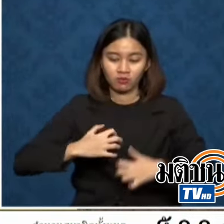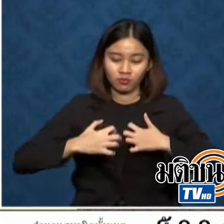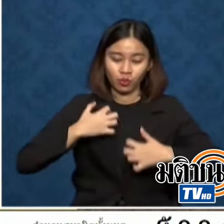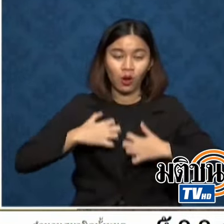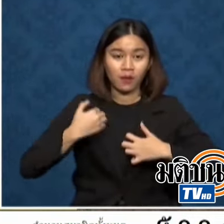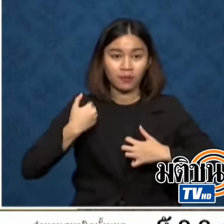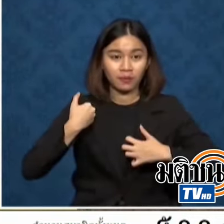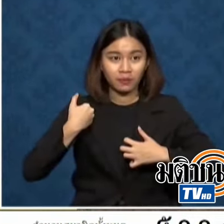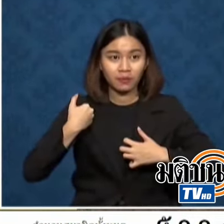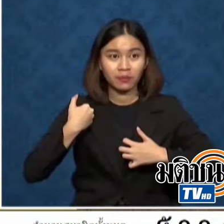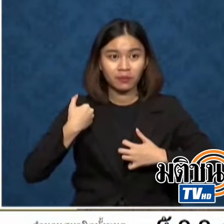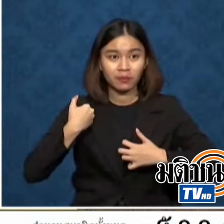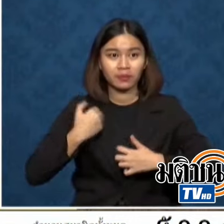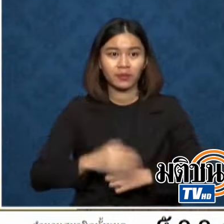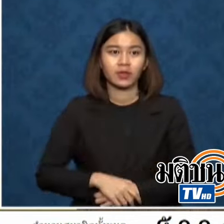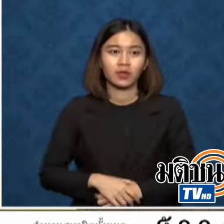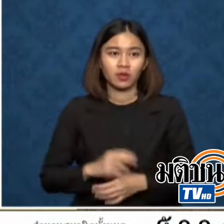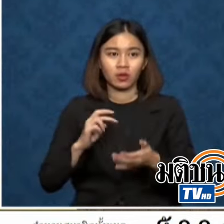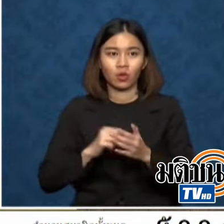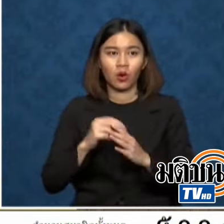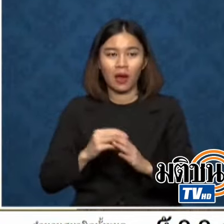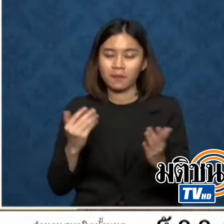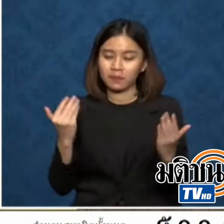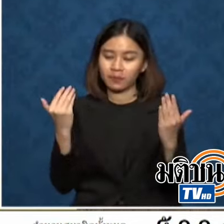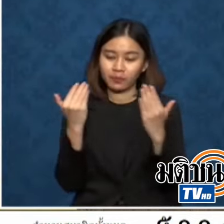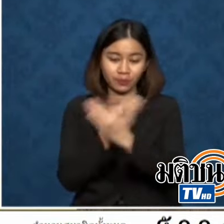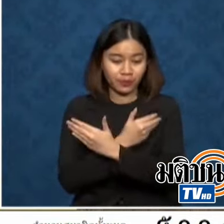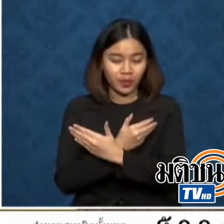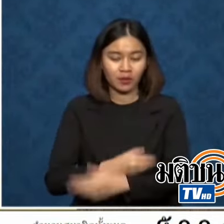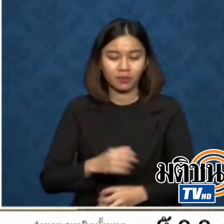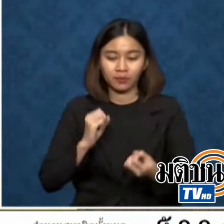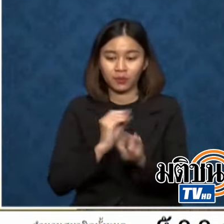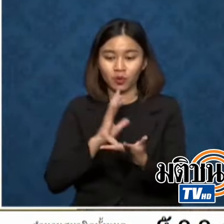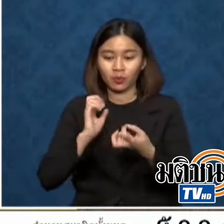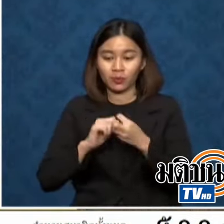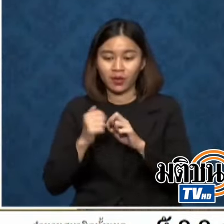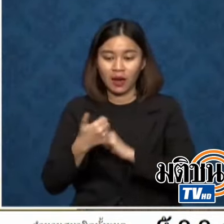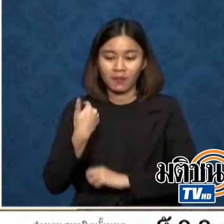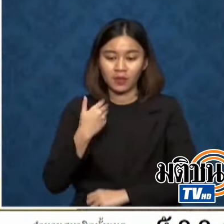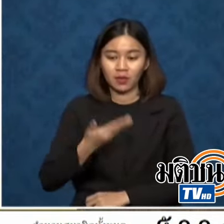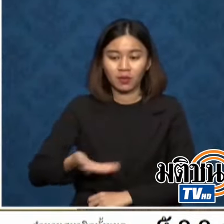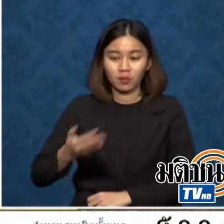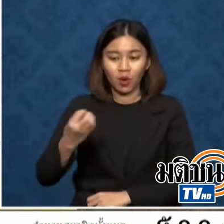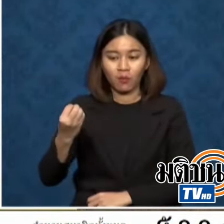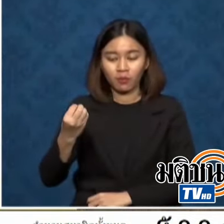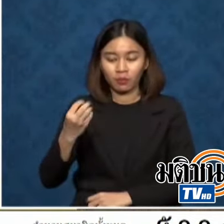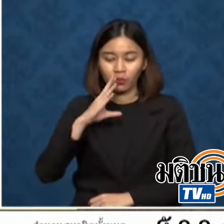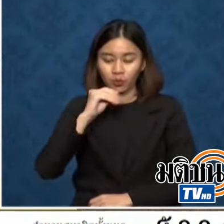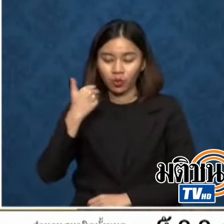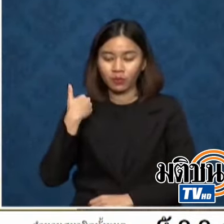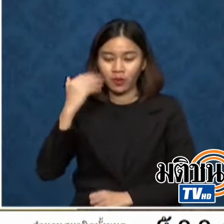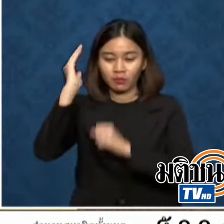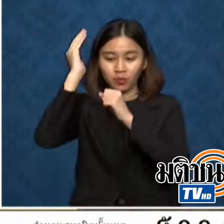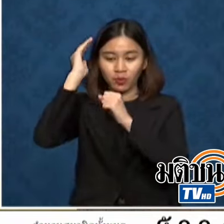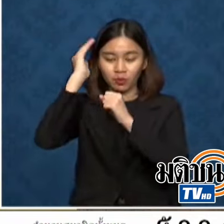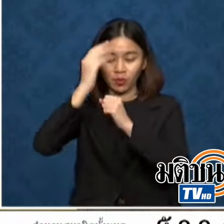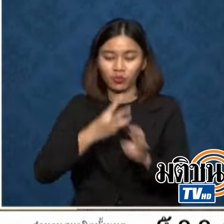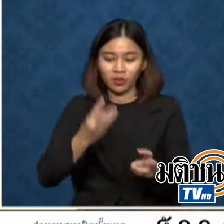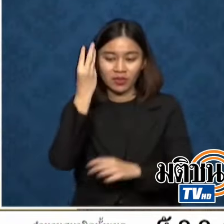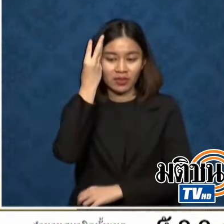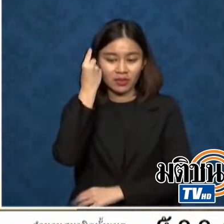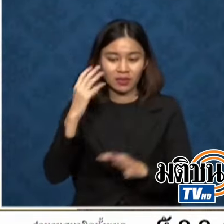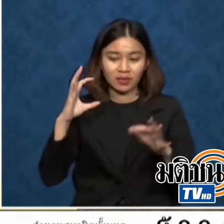อ Night Thailandของท่านจะกลายเป็น Darkness Thailandท่านเคยพูดไว้ว่าวิสัยทัศน์ของท่าน